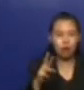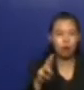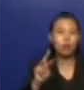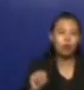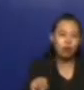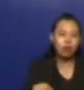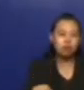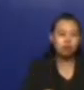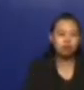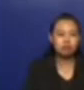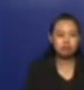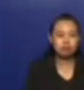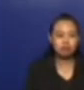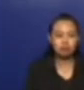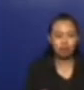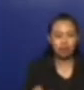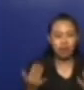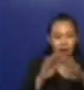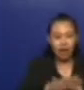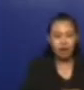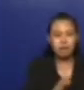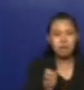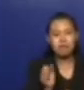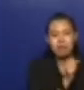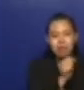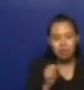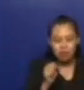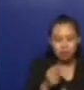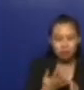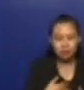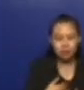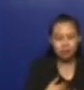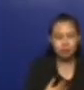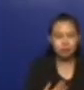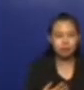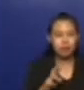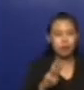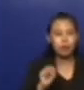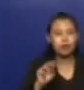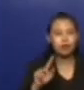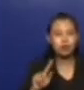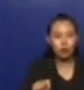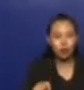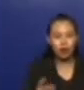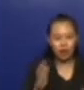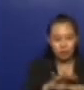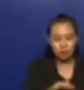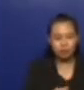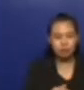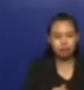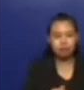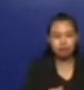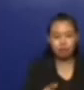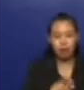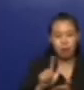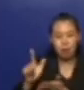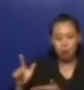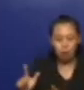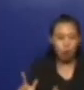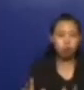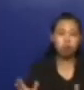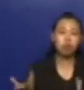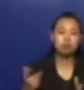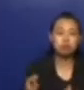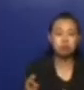งดาวลูกไก่ครับชุดนี้มันโดดเข้ากองไฟก็กลายเป็นดาวลูกไก่ไปกันไม่รู้เท่าไหร่นี่ก็เป็นมิติ